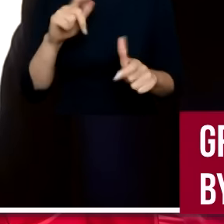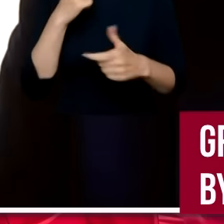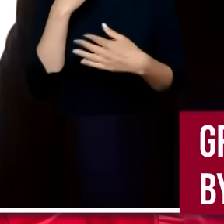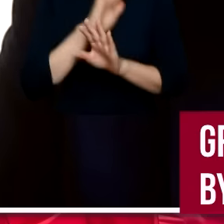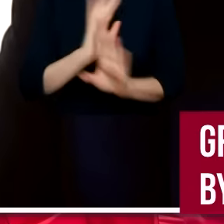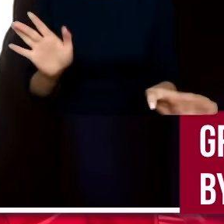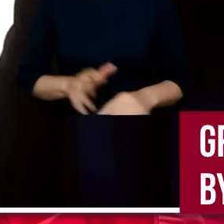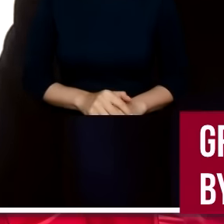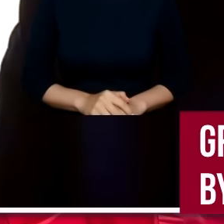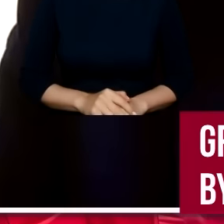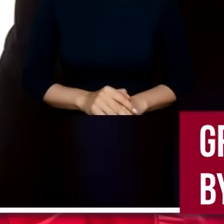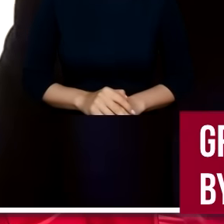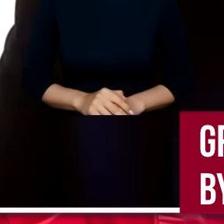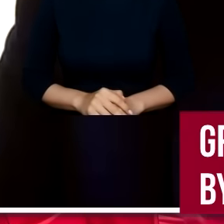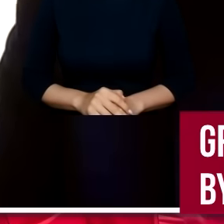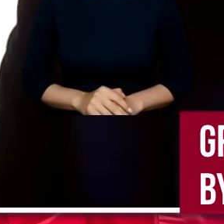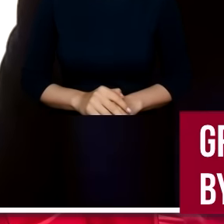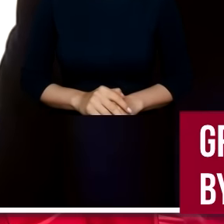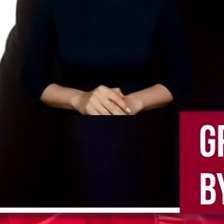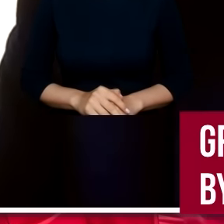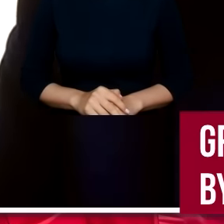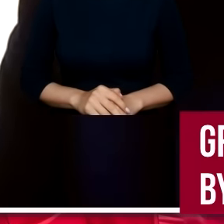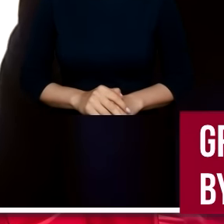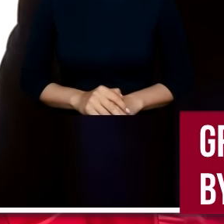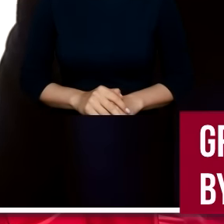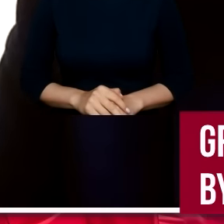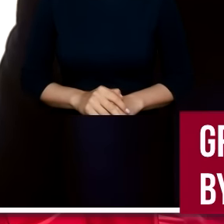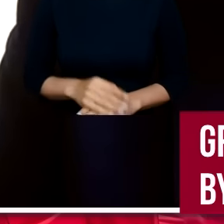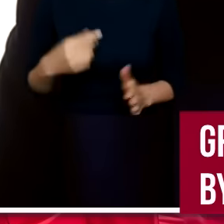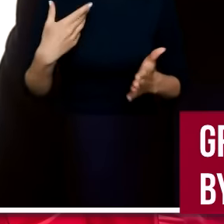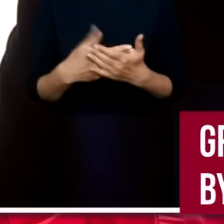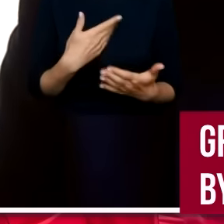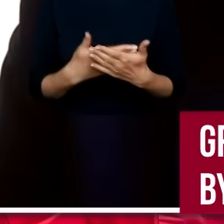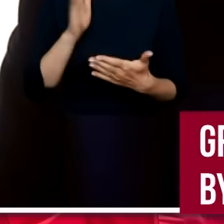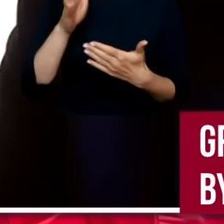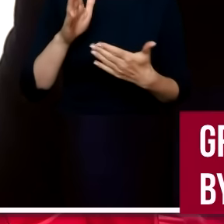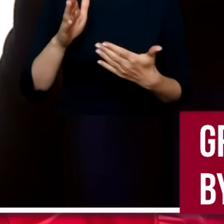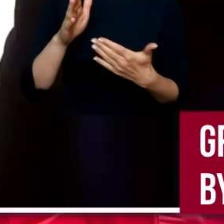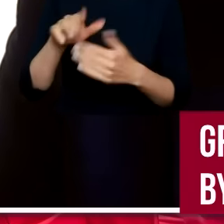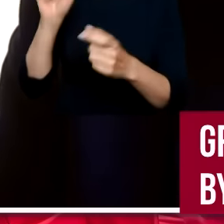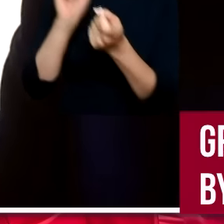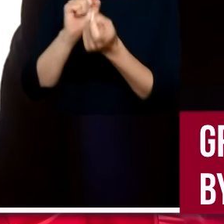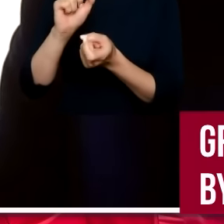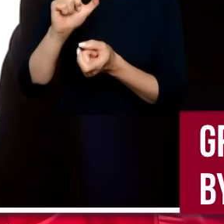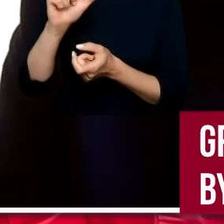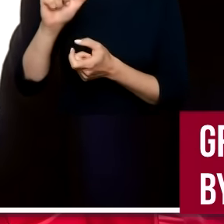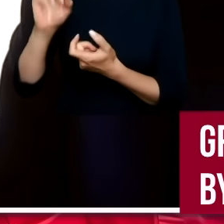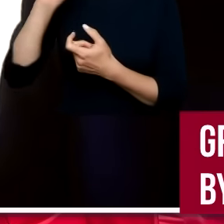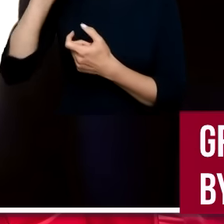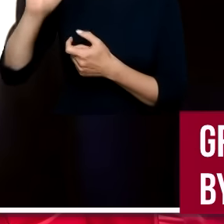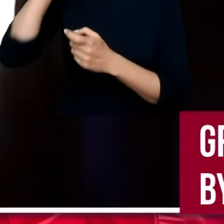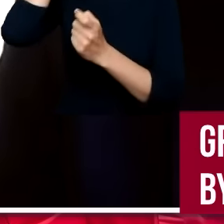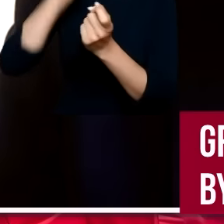odnosił no i za to potem cała para poszła właśnie w tą walkę z rosyjską agentur że wreszcie platforma zrobi to